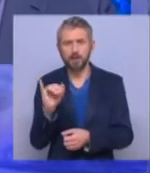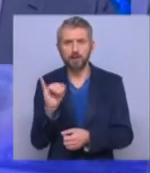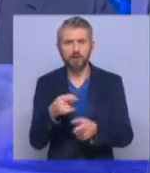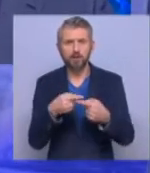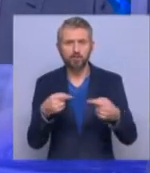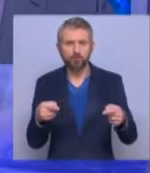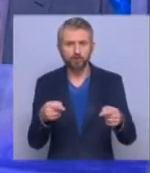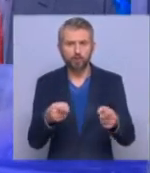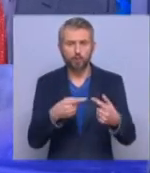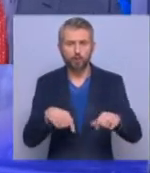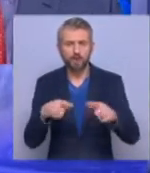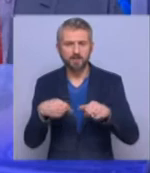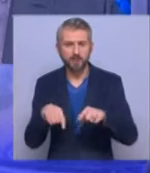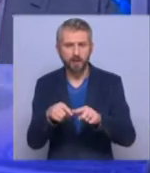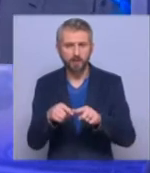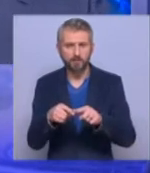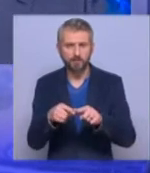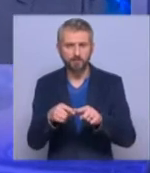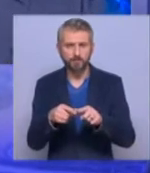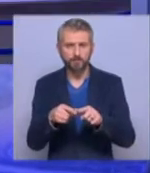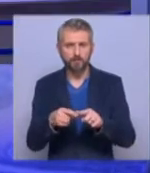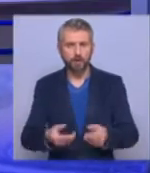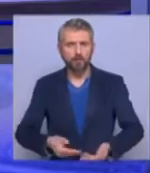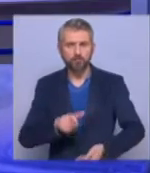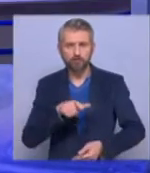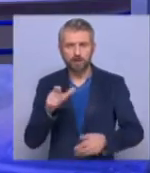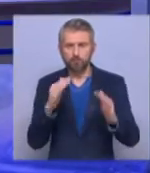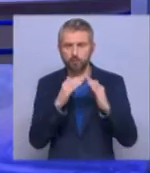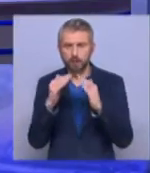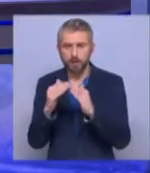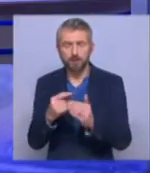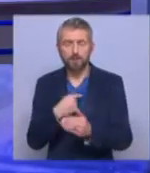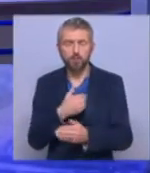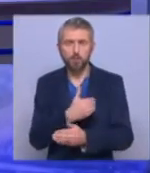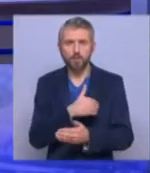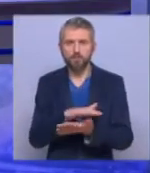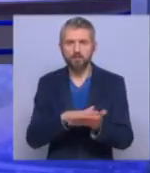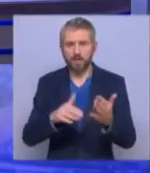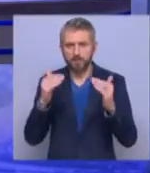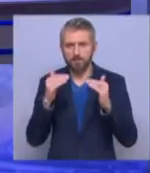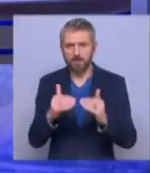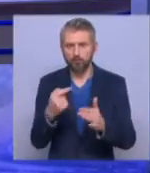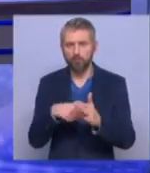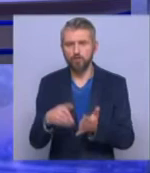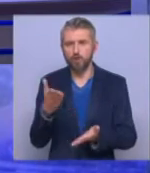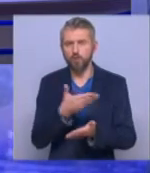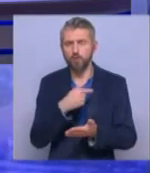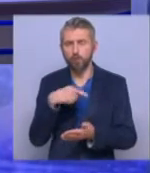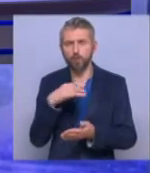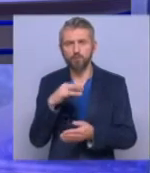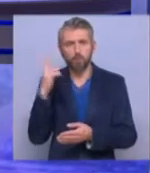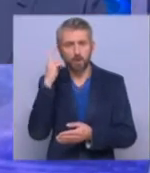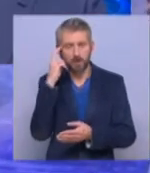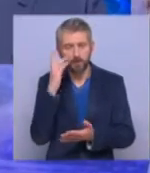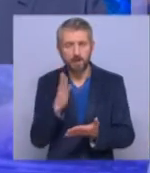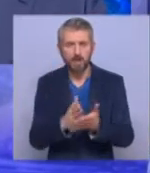інших організацій жильців будинків. Я би хотів далі піти, тому що, в принципі, якщо ми говоримо про Київ, ну,